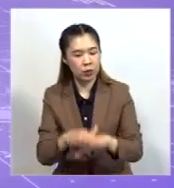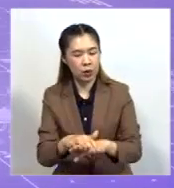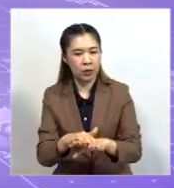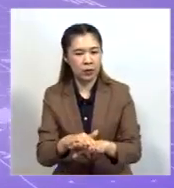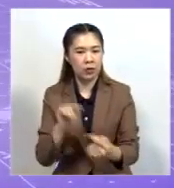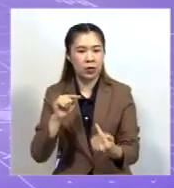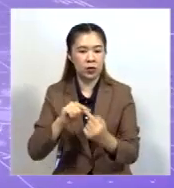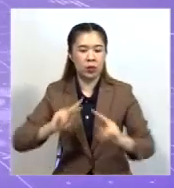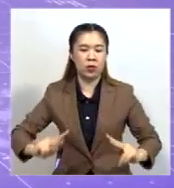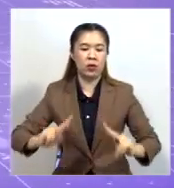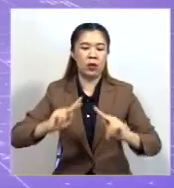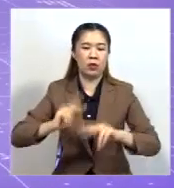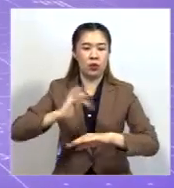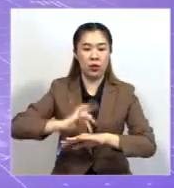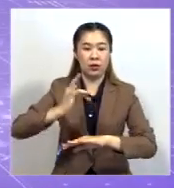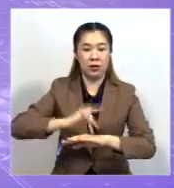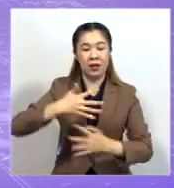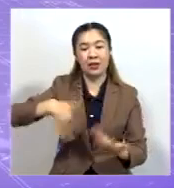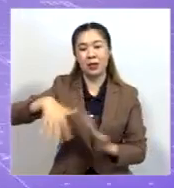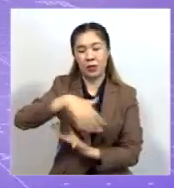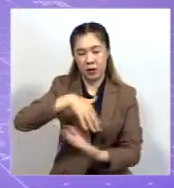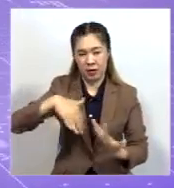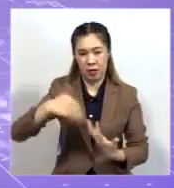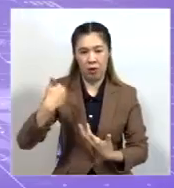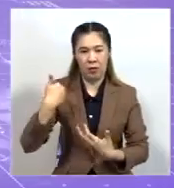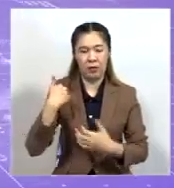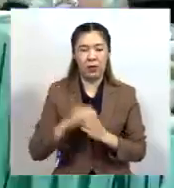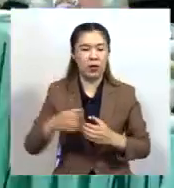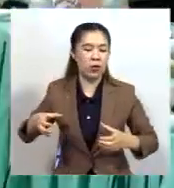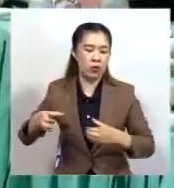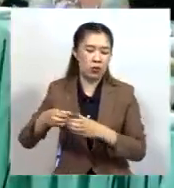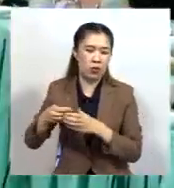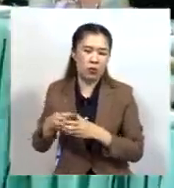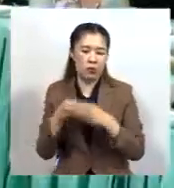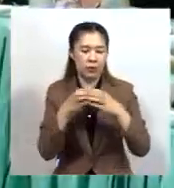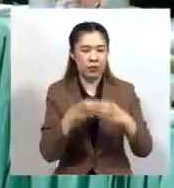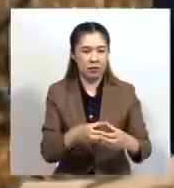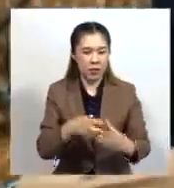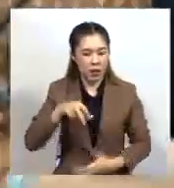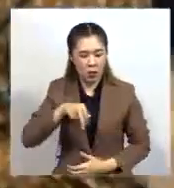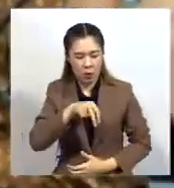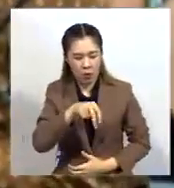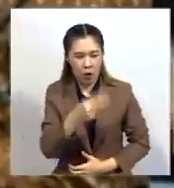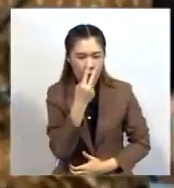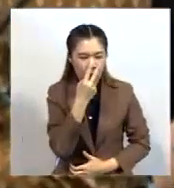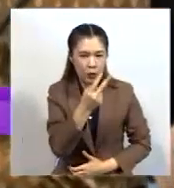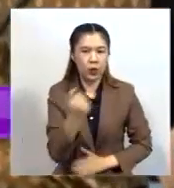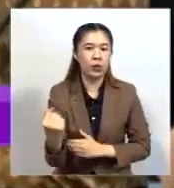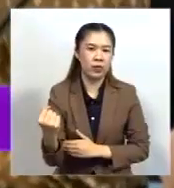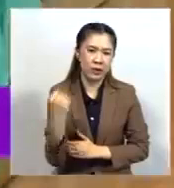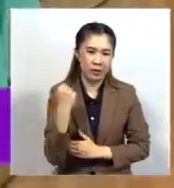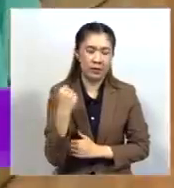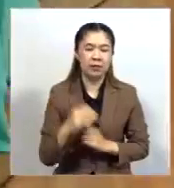องทัพกับกระทรวงทรัพยากรธรรมชาติและสิ่งแวดล้อมนะคะที่เขาจะนำกำลังเข้าไปลาดตระเวนเลยเข้มข้นมากขึ้นในพื้น